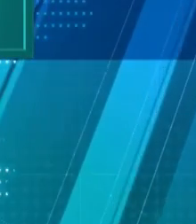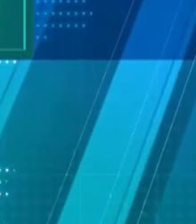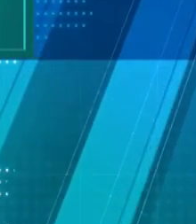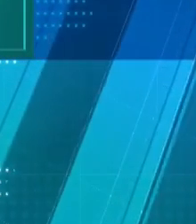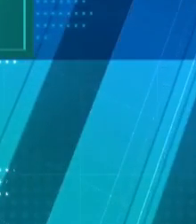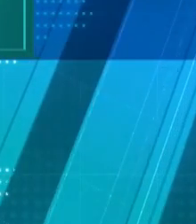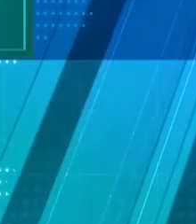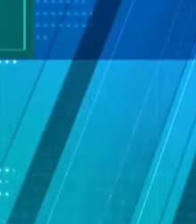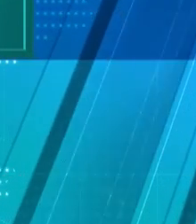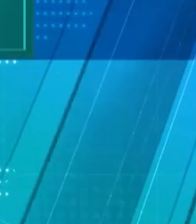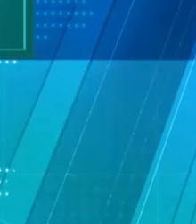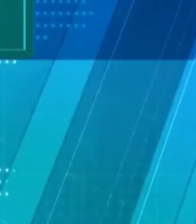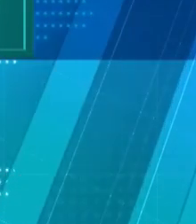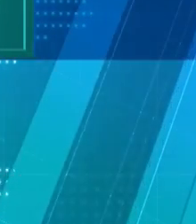Дякую за перегляд!